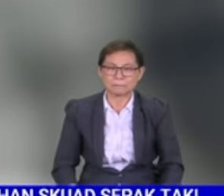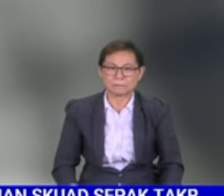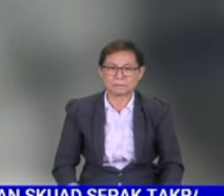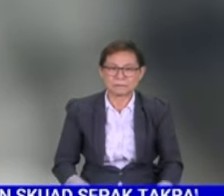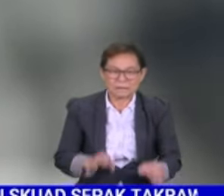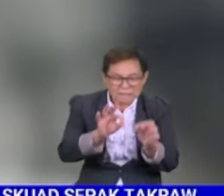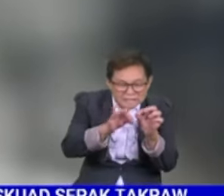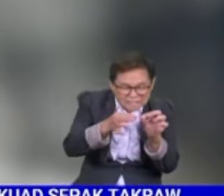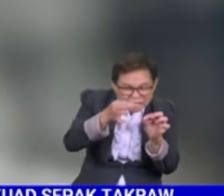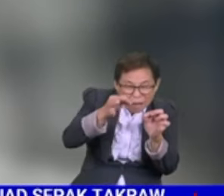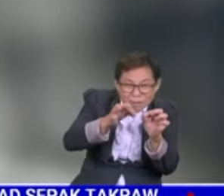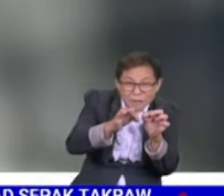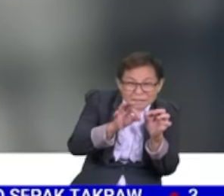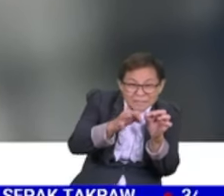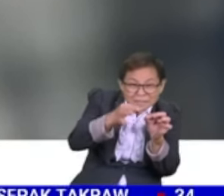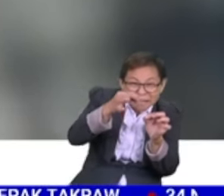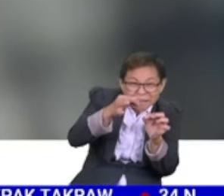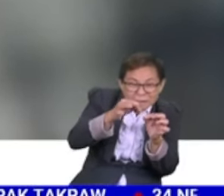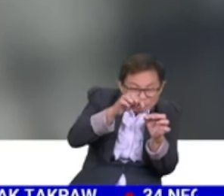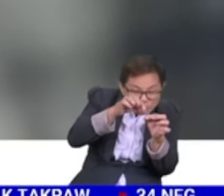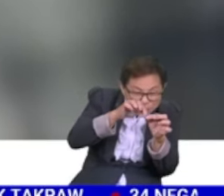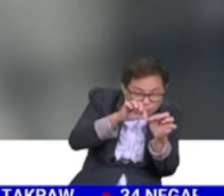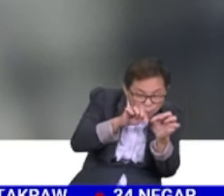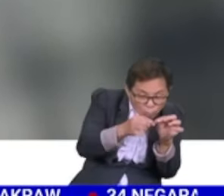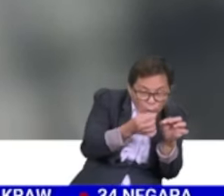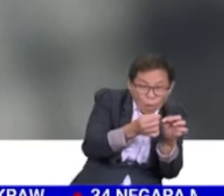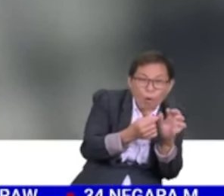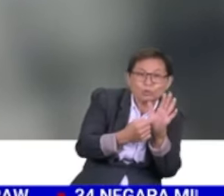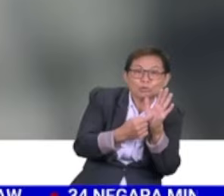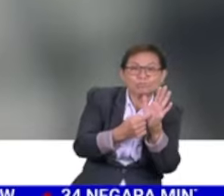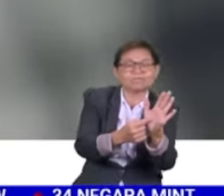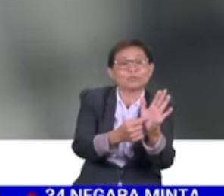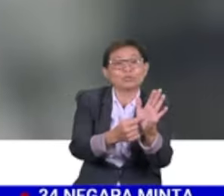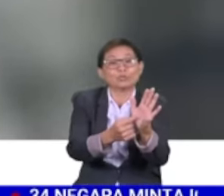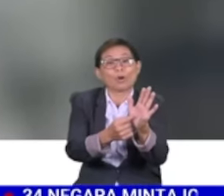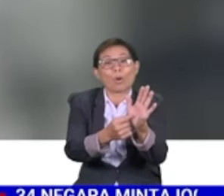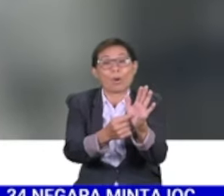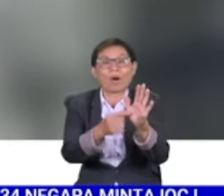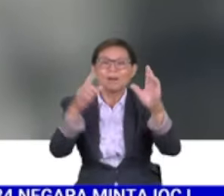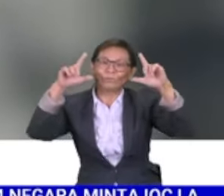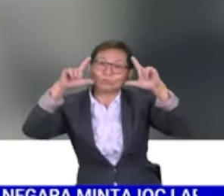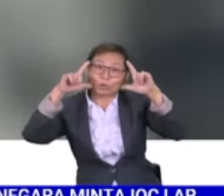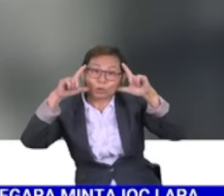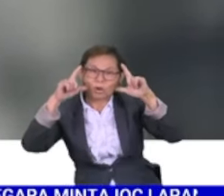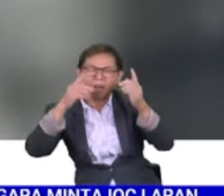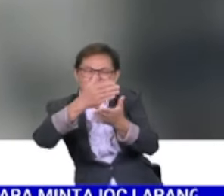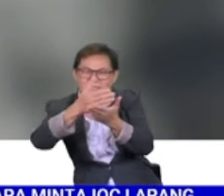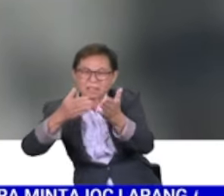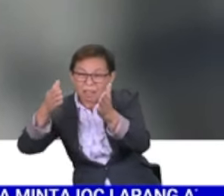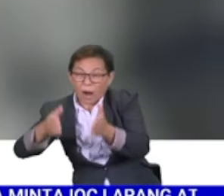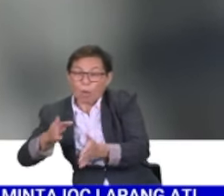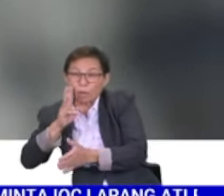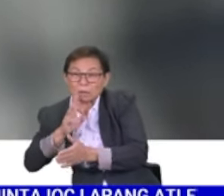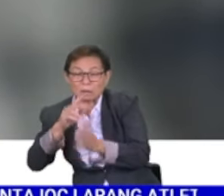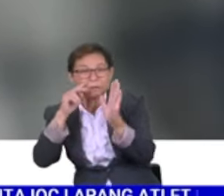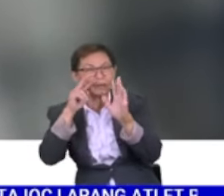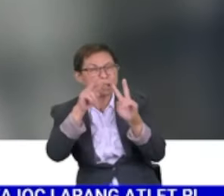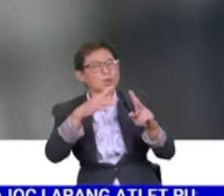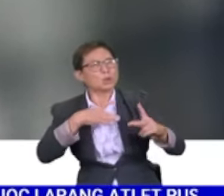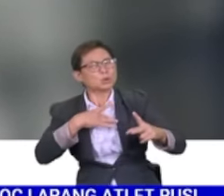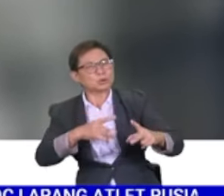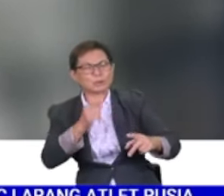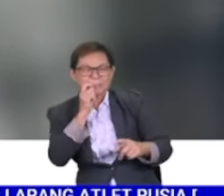Jarum peniti sangat diperlukan wanita untuk menggayakan tudung mereka. Dan ada sesetengah wanita di luar sana juga dilihat